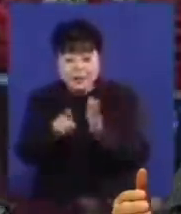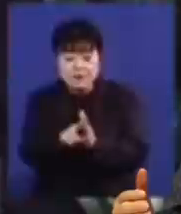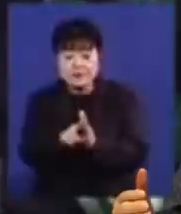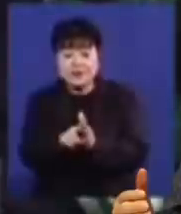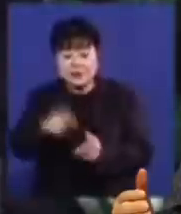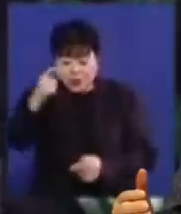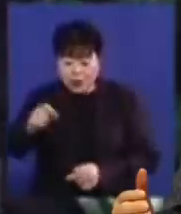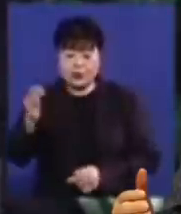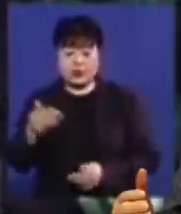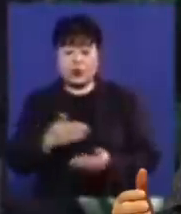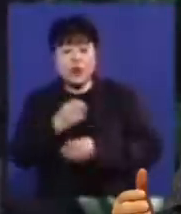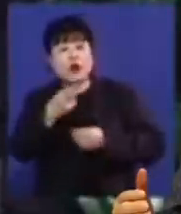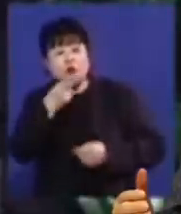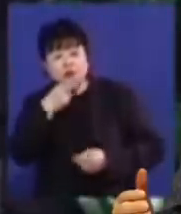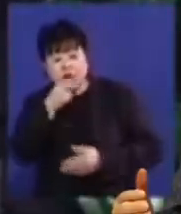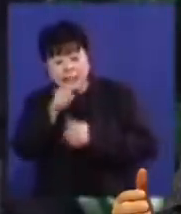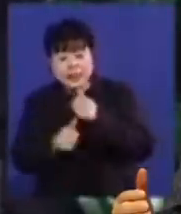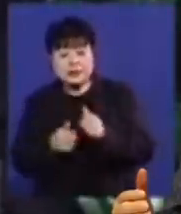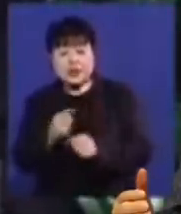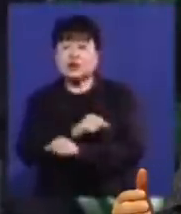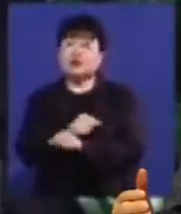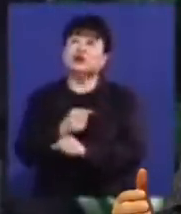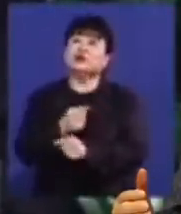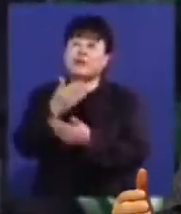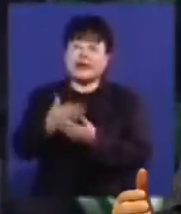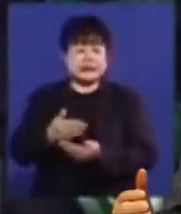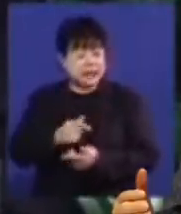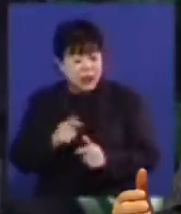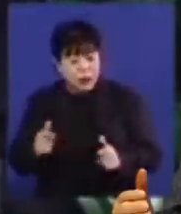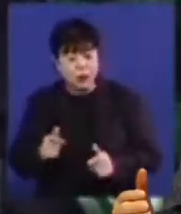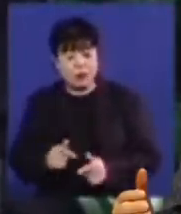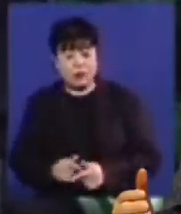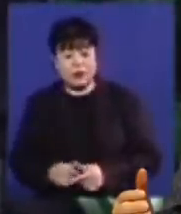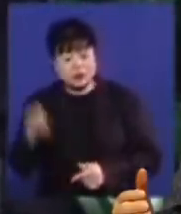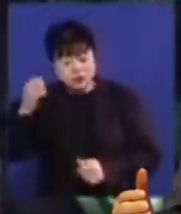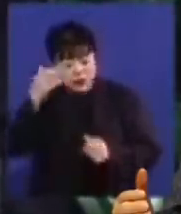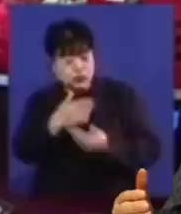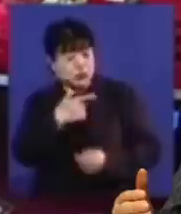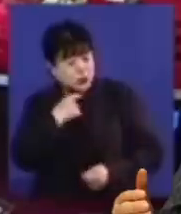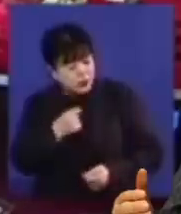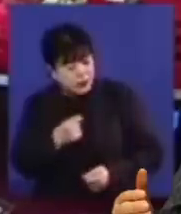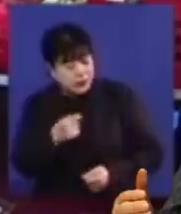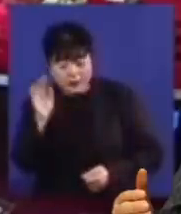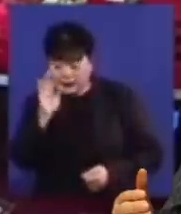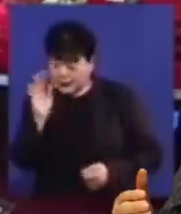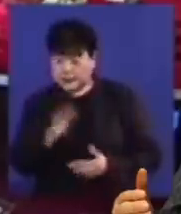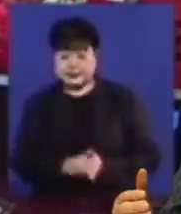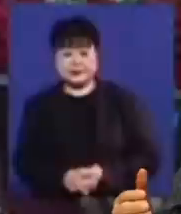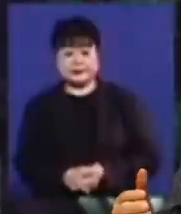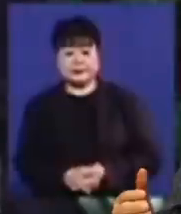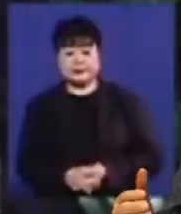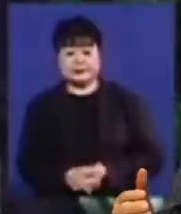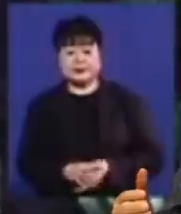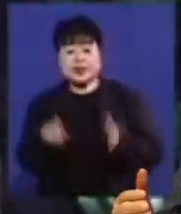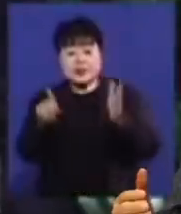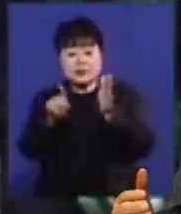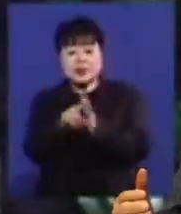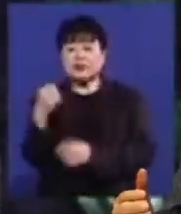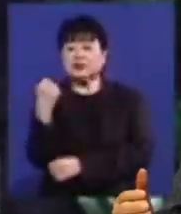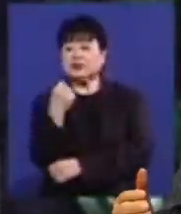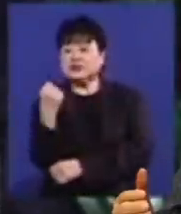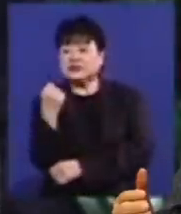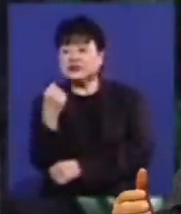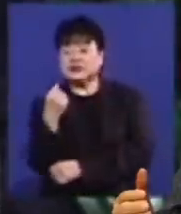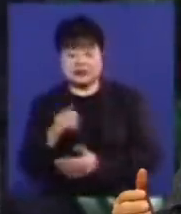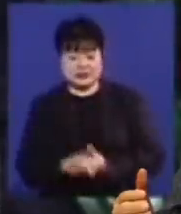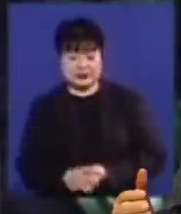뜨거워지지 회개하지 않고 하나님께 용서를 안 받고 하나님의 성령의 역사가 일어나지 아니하면 신앙이 흔들리기 시작하는